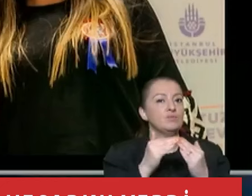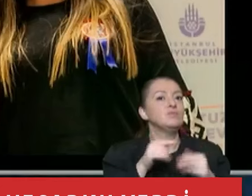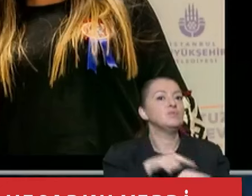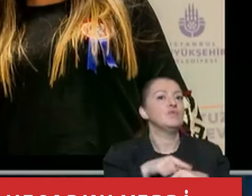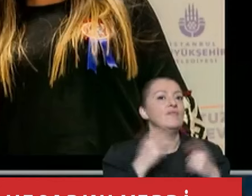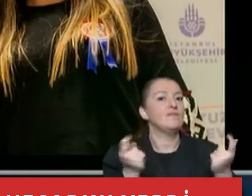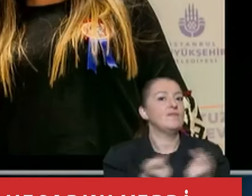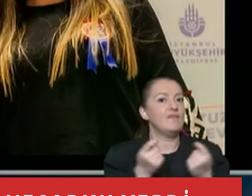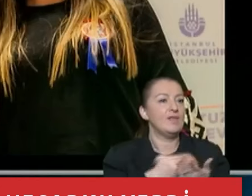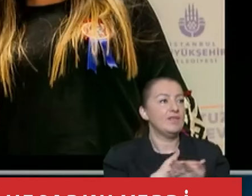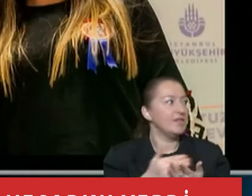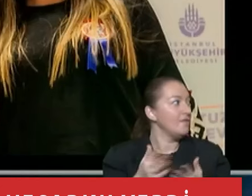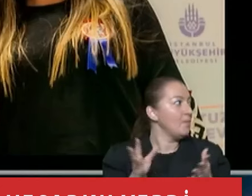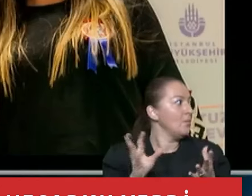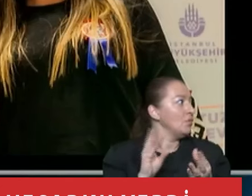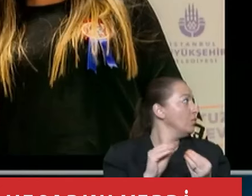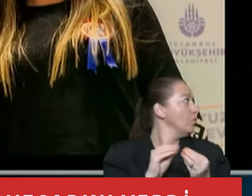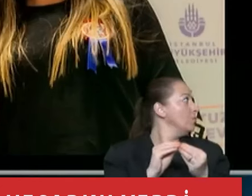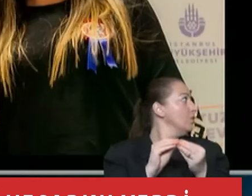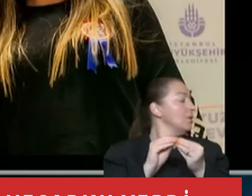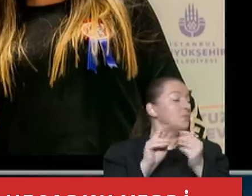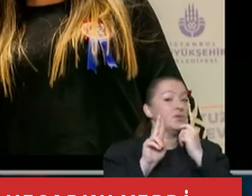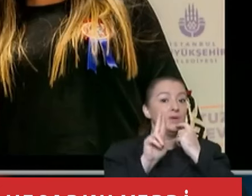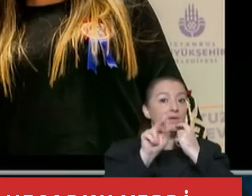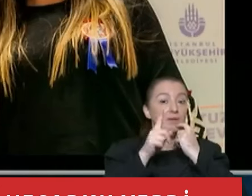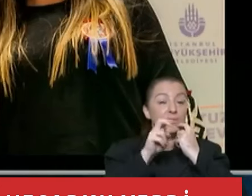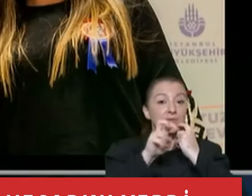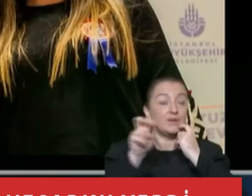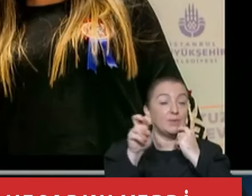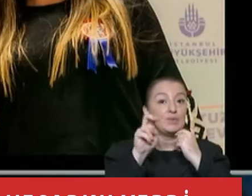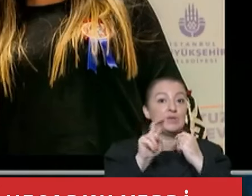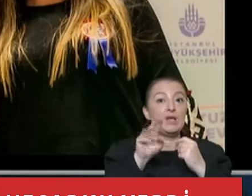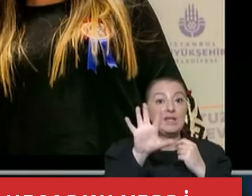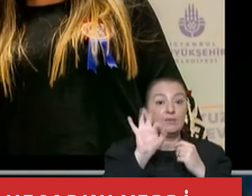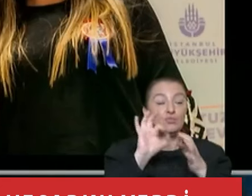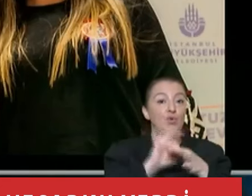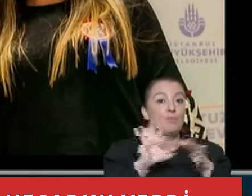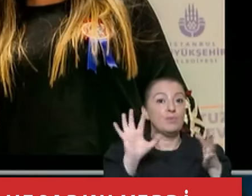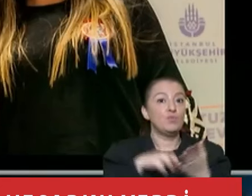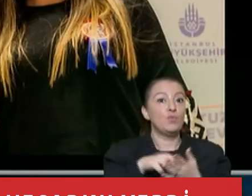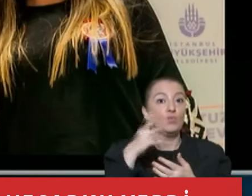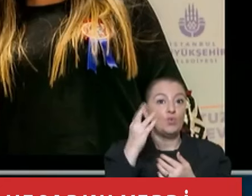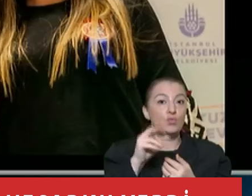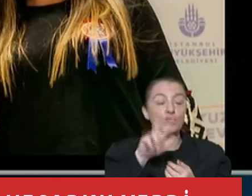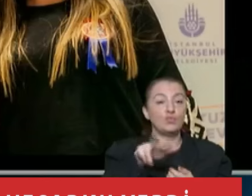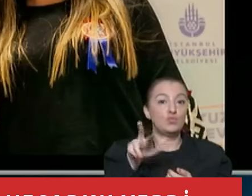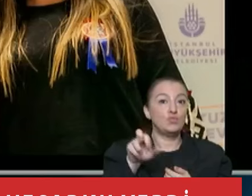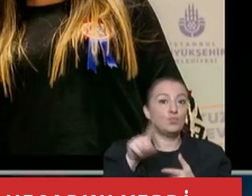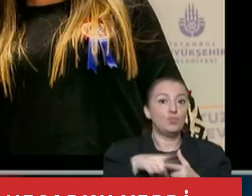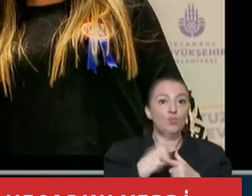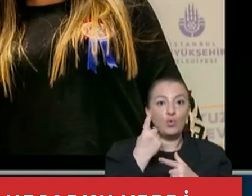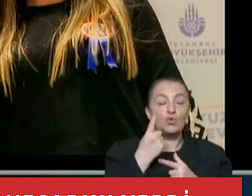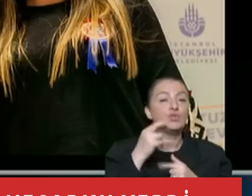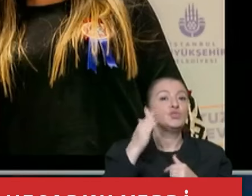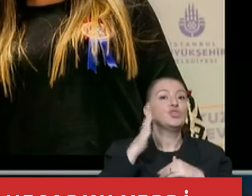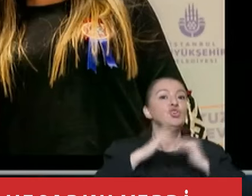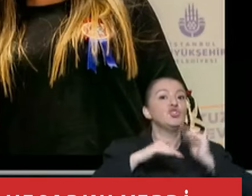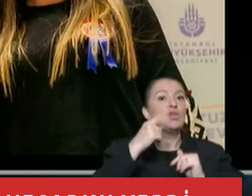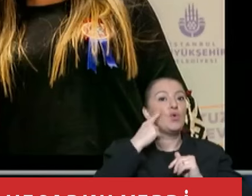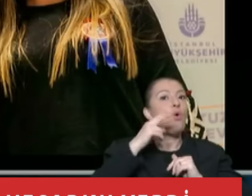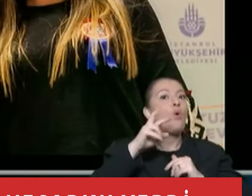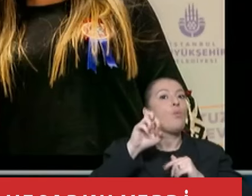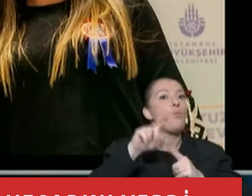ediyor toplamda 7800 70 bağımsız Birimden oluşan 33 projenin inşaatı ile proje